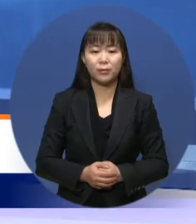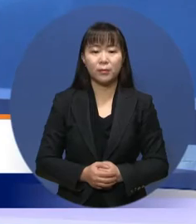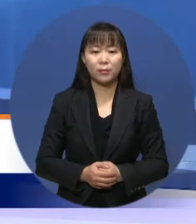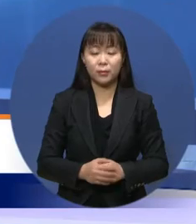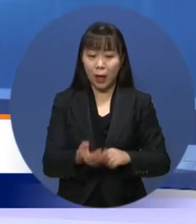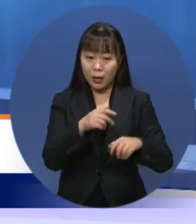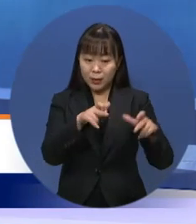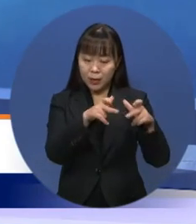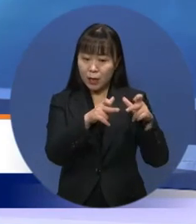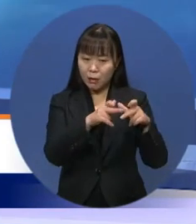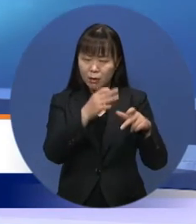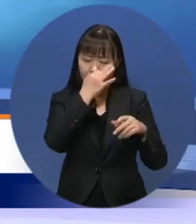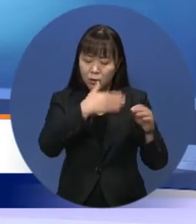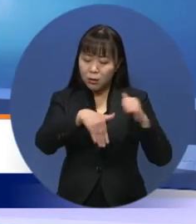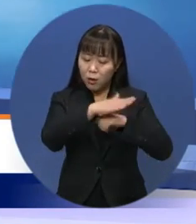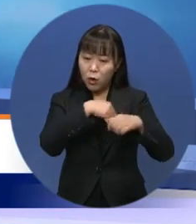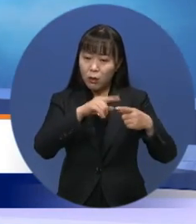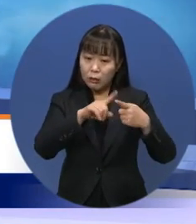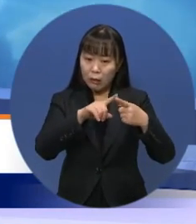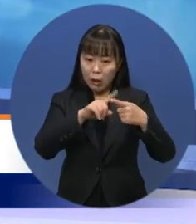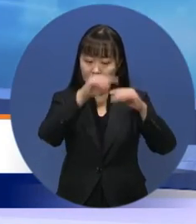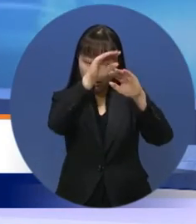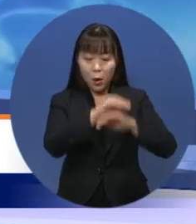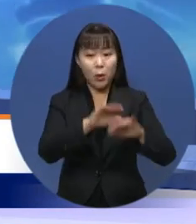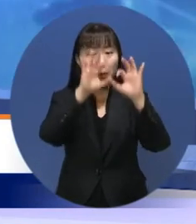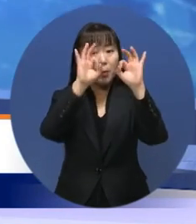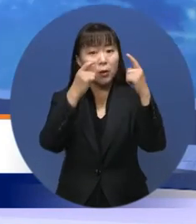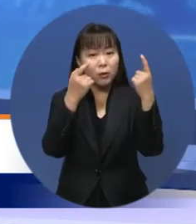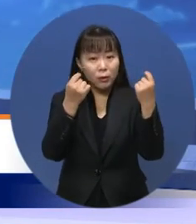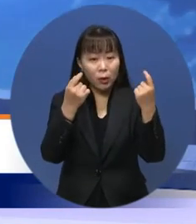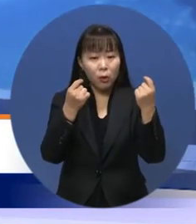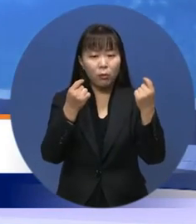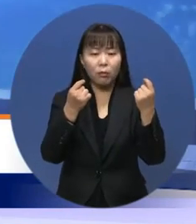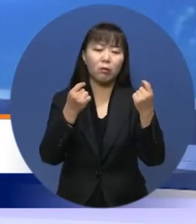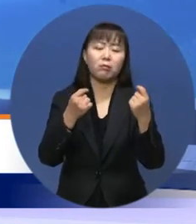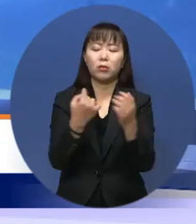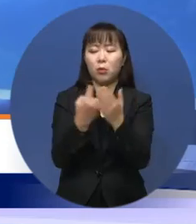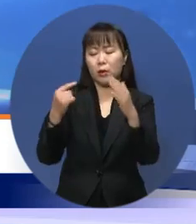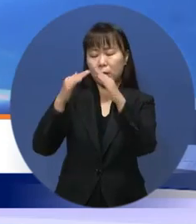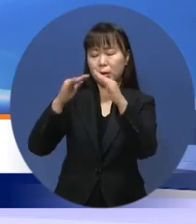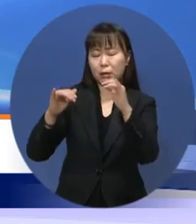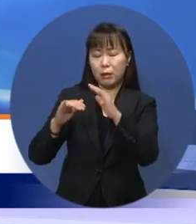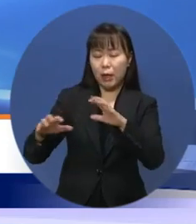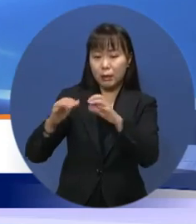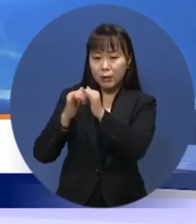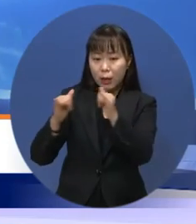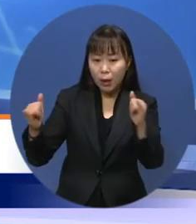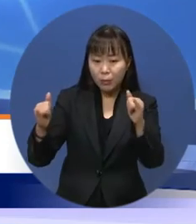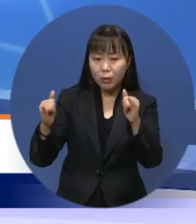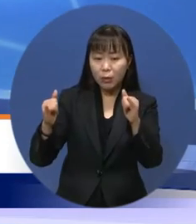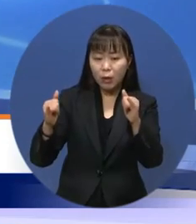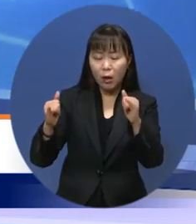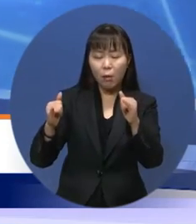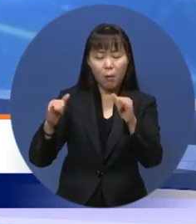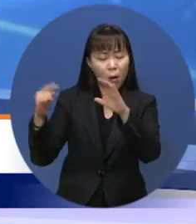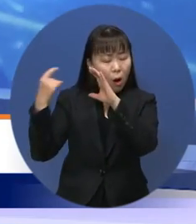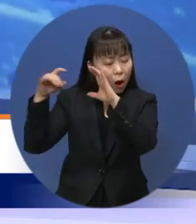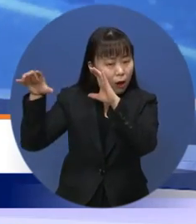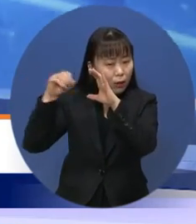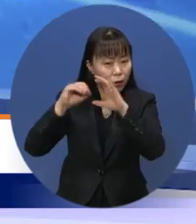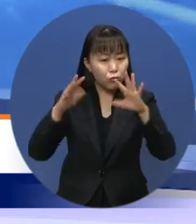앞서 장애인들의 힘든 현실에 대한 목소리를 들어봤는데요. 이러한 소외계층의 목소리에 귀 기울이는 국회의원이